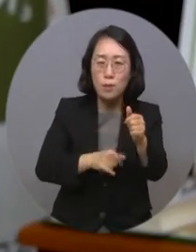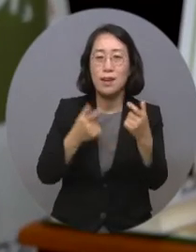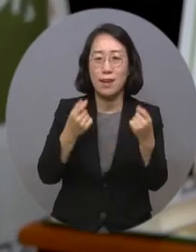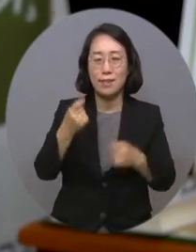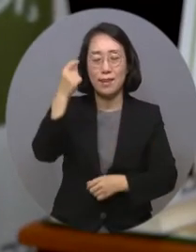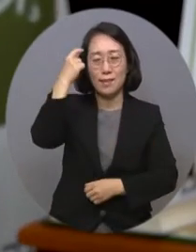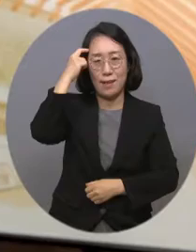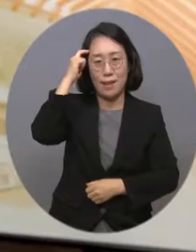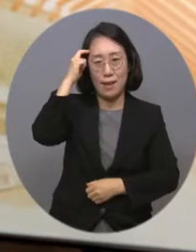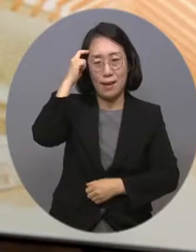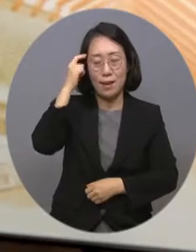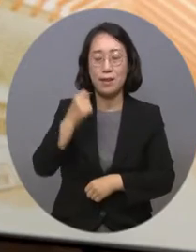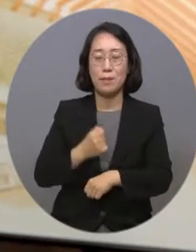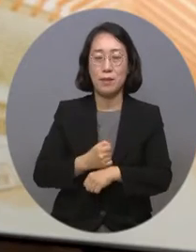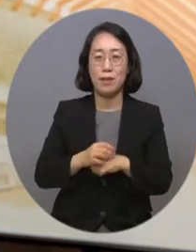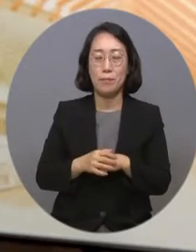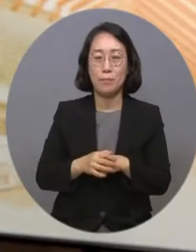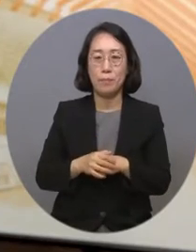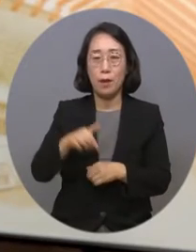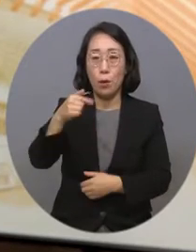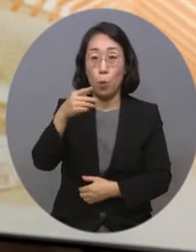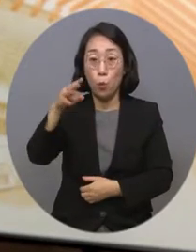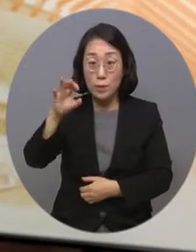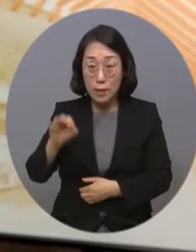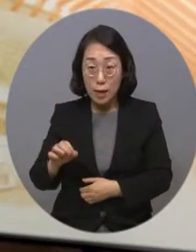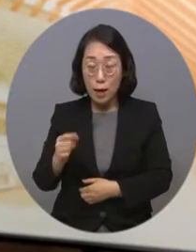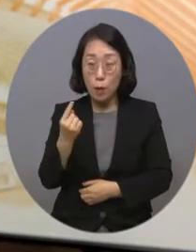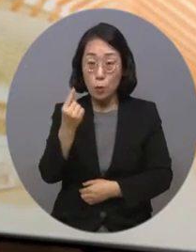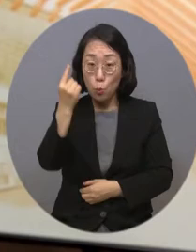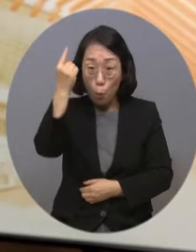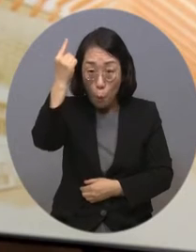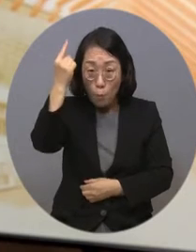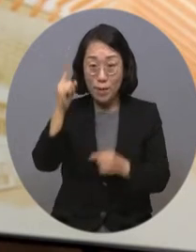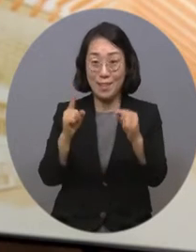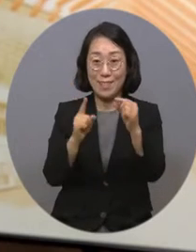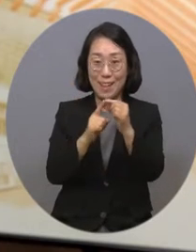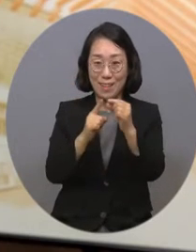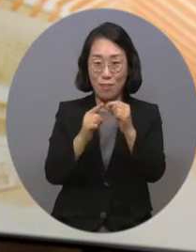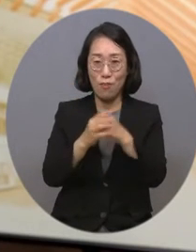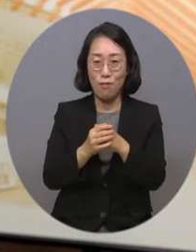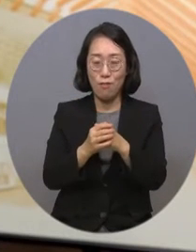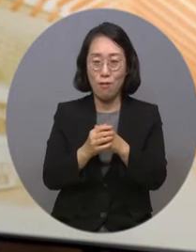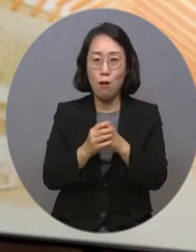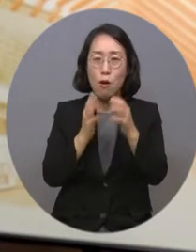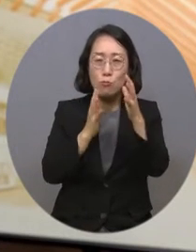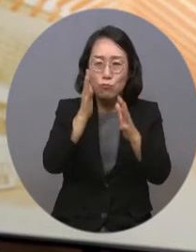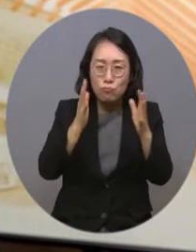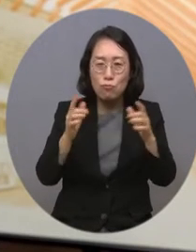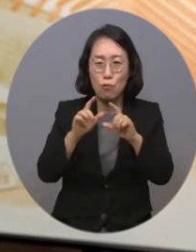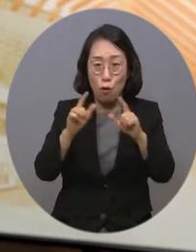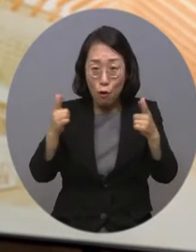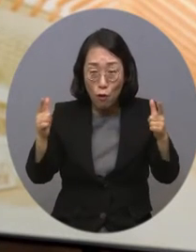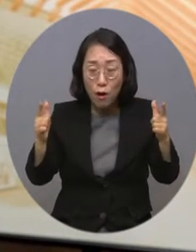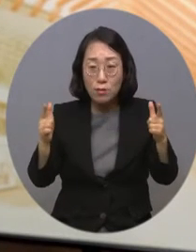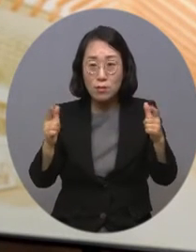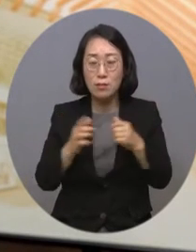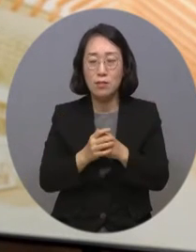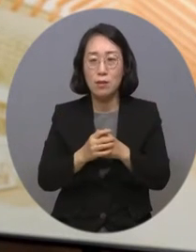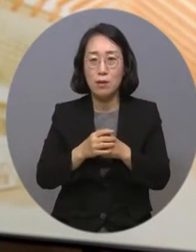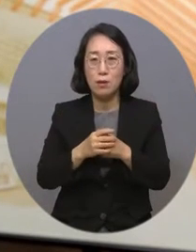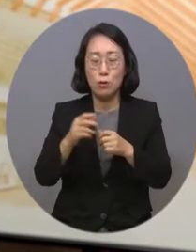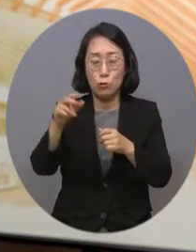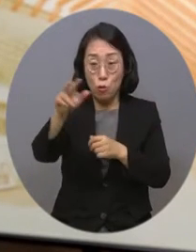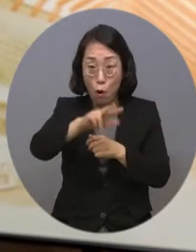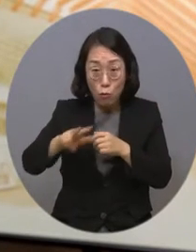이런 생각 가지고 있습니다. 그 고창군이 높을고 네. 여러 농산물이 네. 도내를 넘어서서 전국적으로 아주 큰 인기를 그렇습니다.